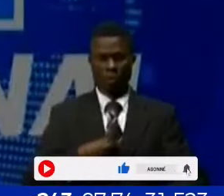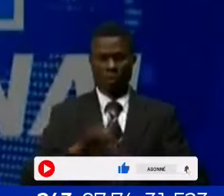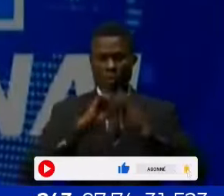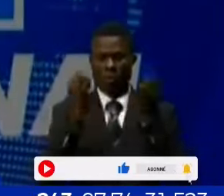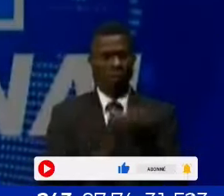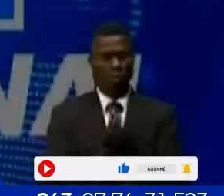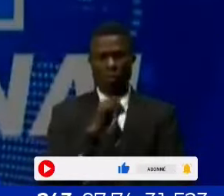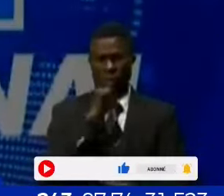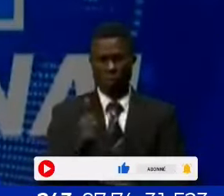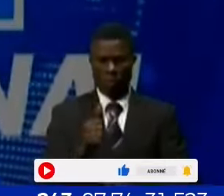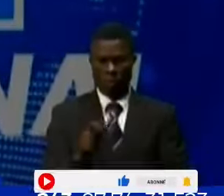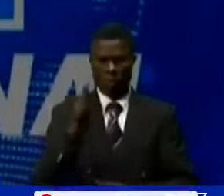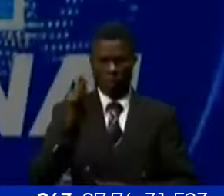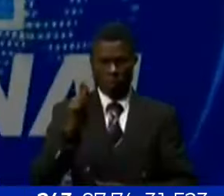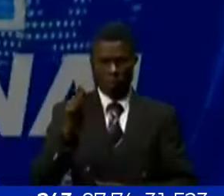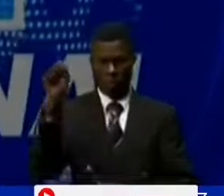éligible dénommée